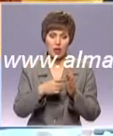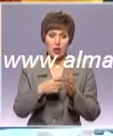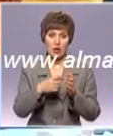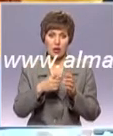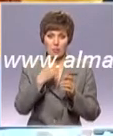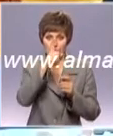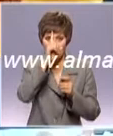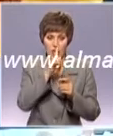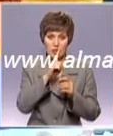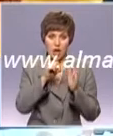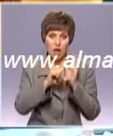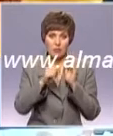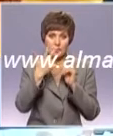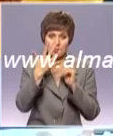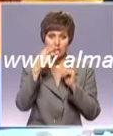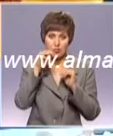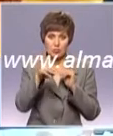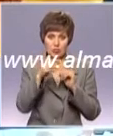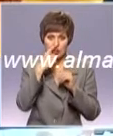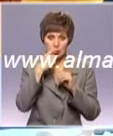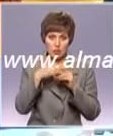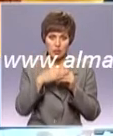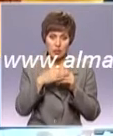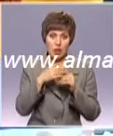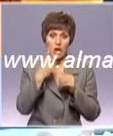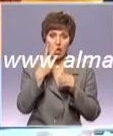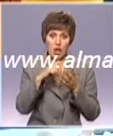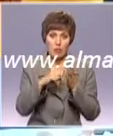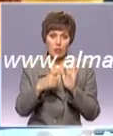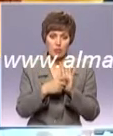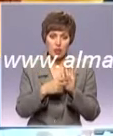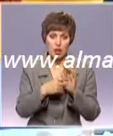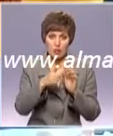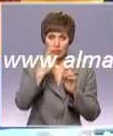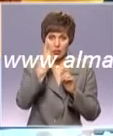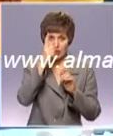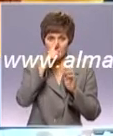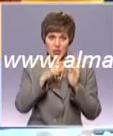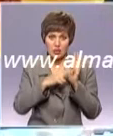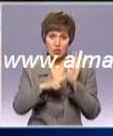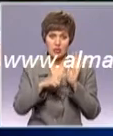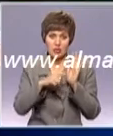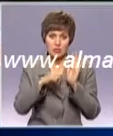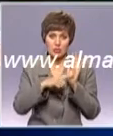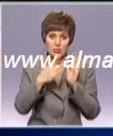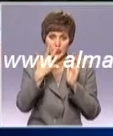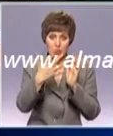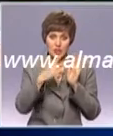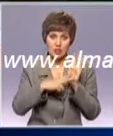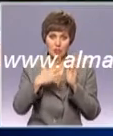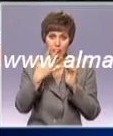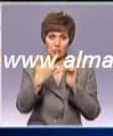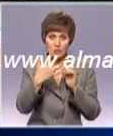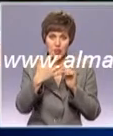бір айда 65 мың теңгедей болады. Екі бөлме пәтеріміз 75-85 мың теңге. Айында төлеп тұрасыз.